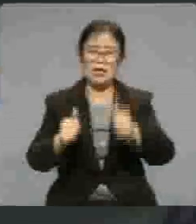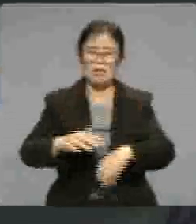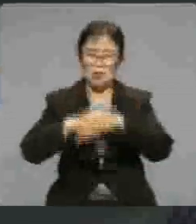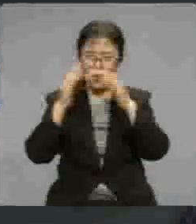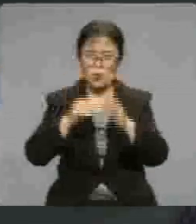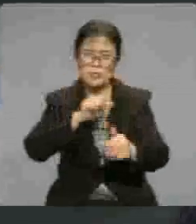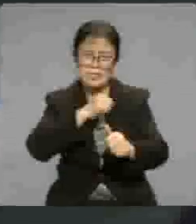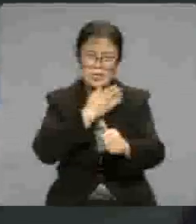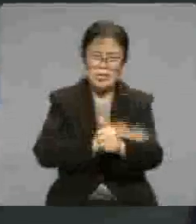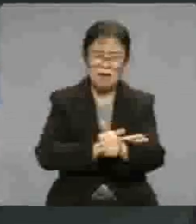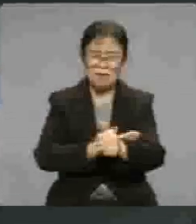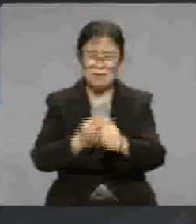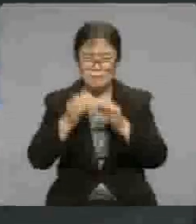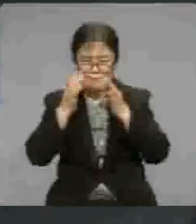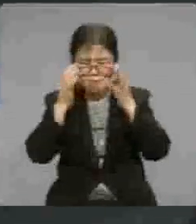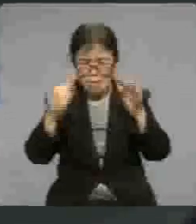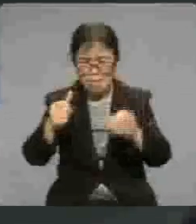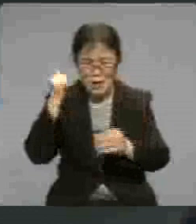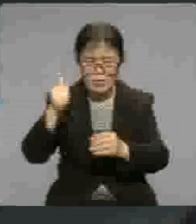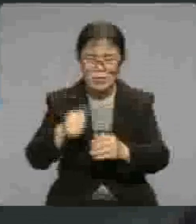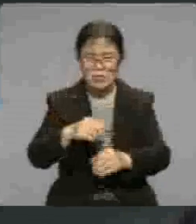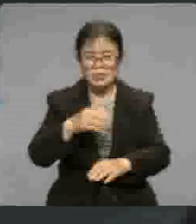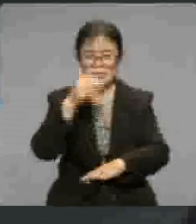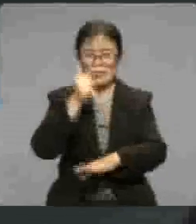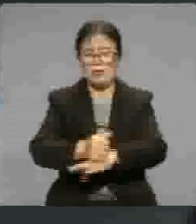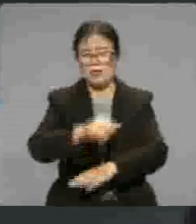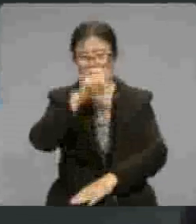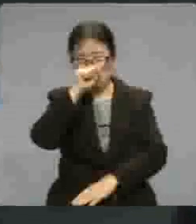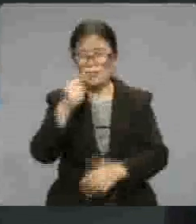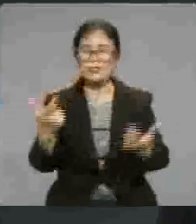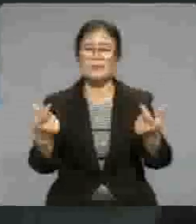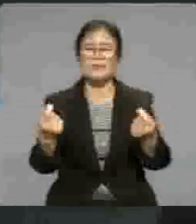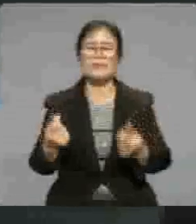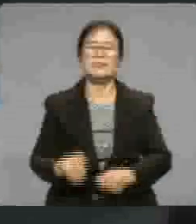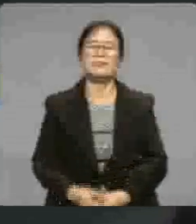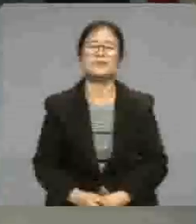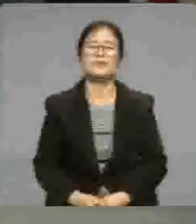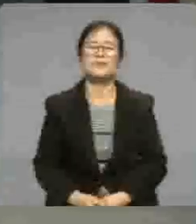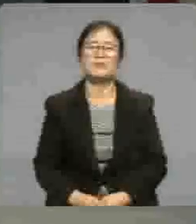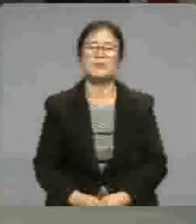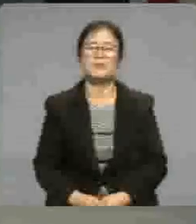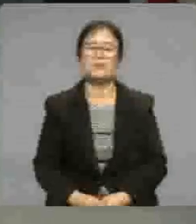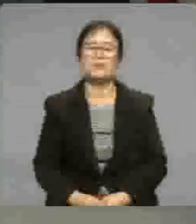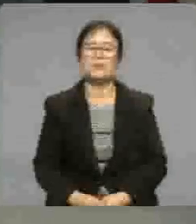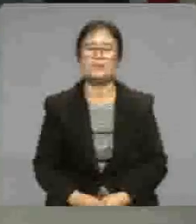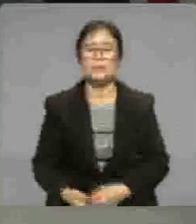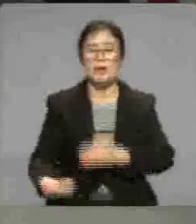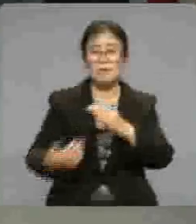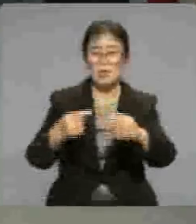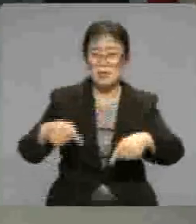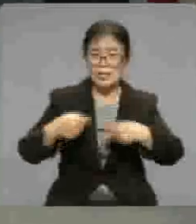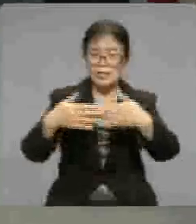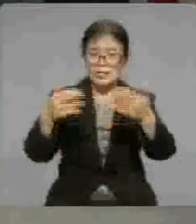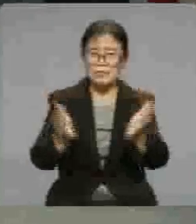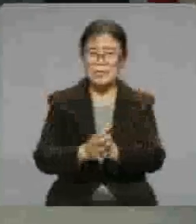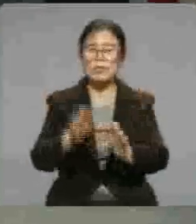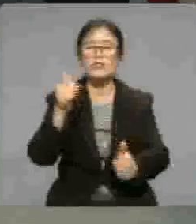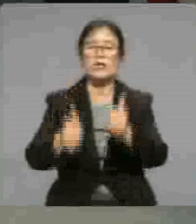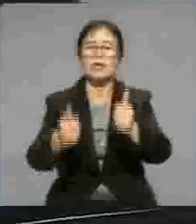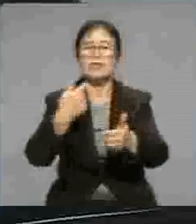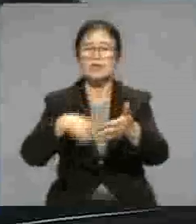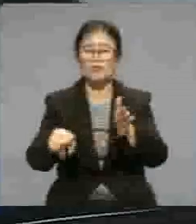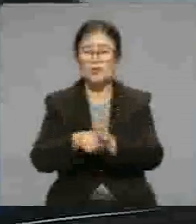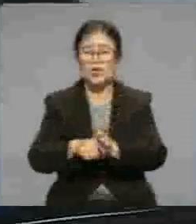우리의 실력을 한번 넣어보자 해서 이렇게 좀 좋은 결과가 나오지 않았나 그런 생각이 듭니다 앞서 참가팀들은 이번 대회를